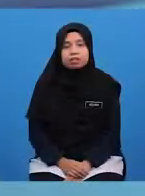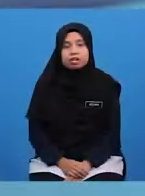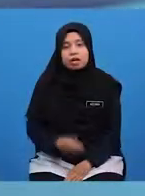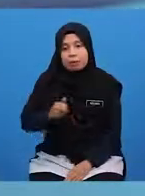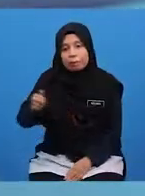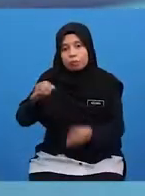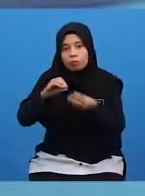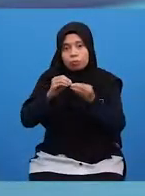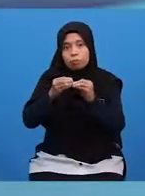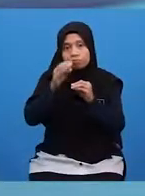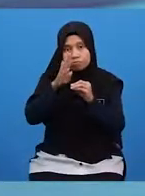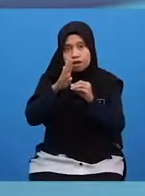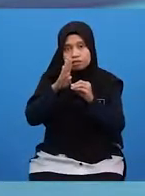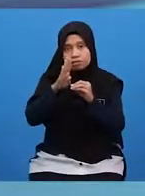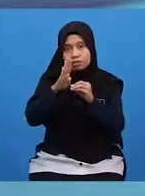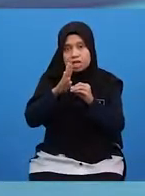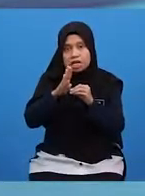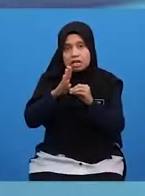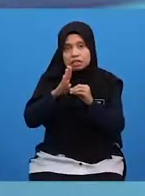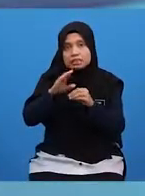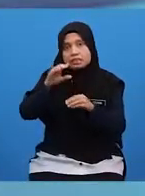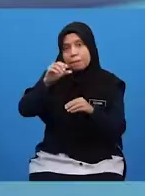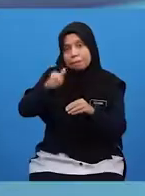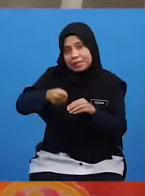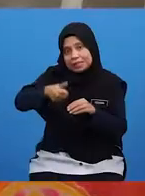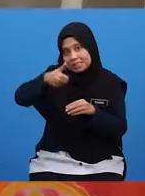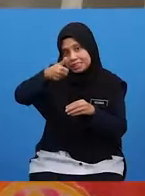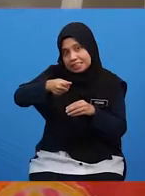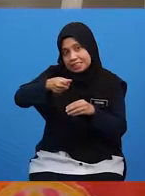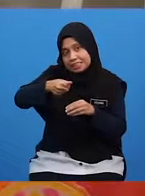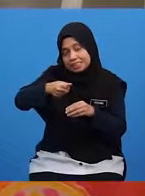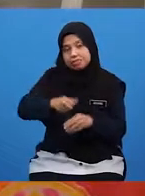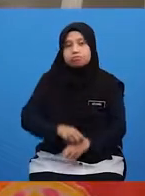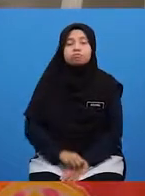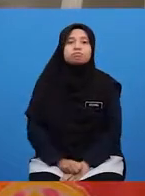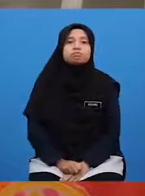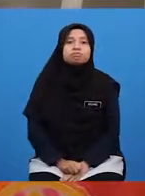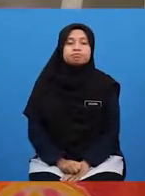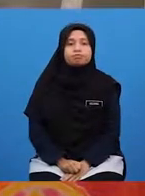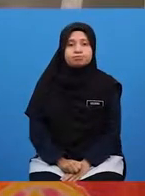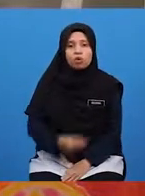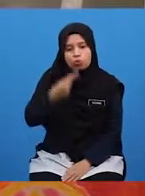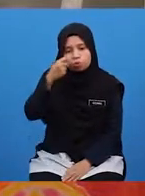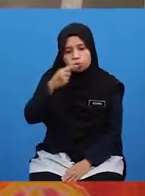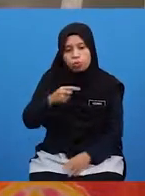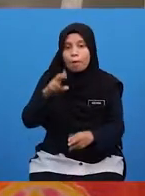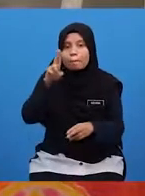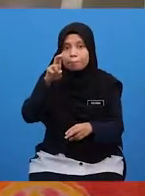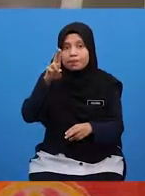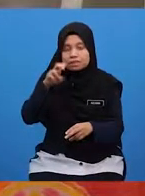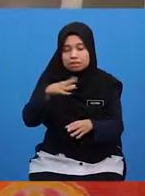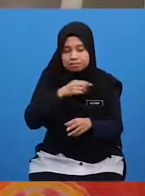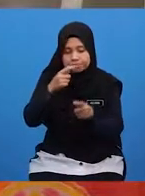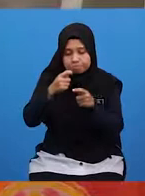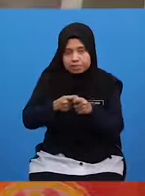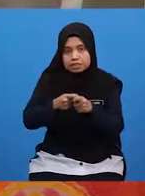Peralatan keempat ialah staple gun. Staple gun digunakan untuk memasang dan